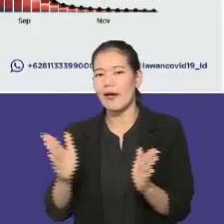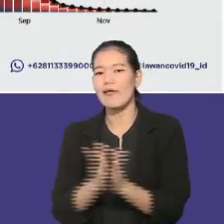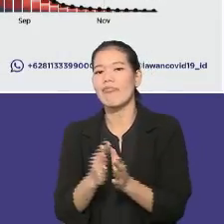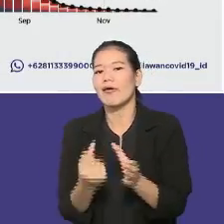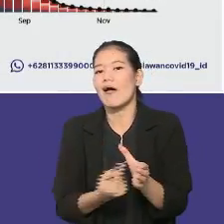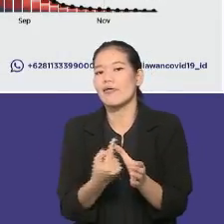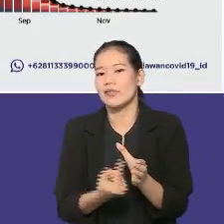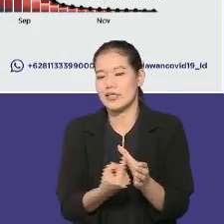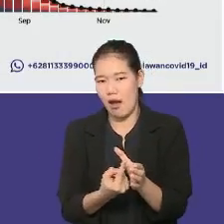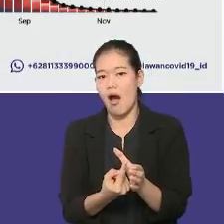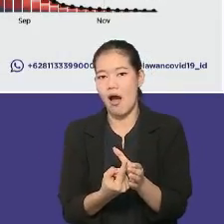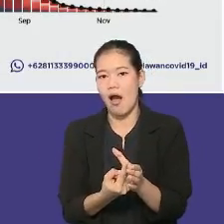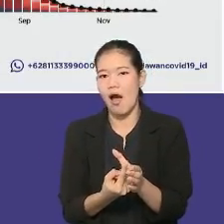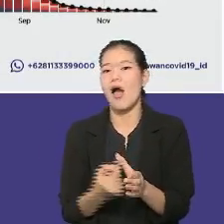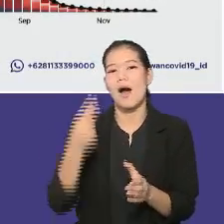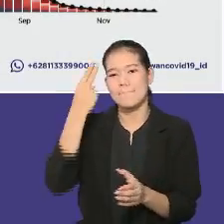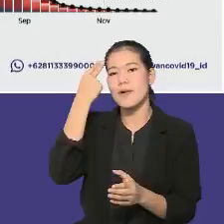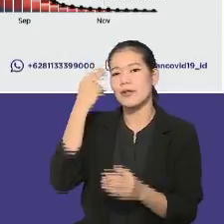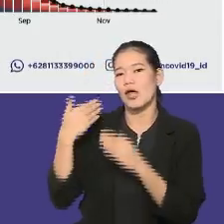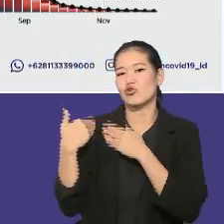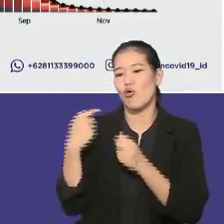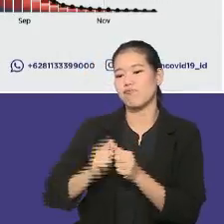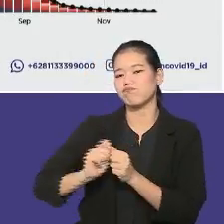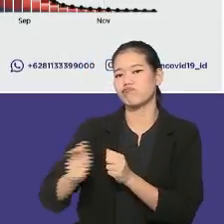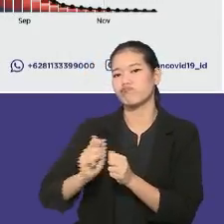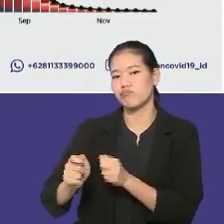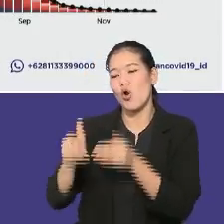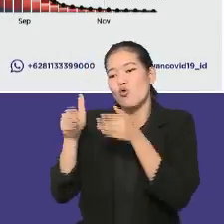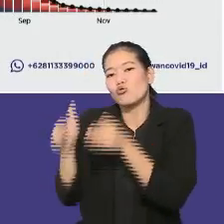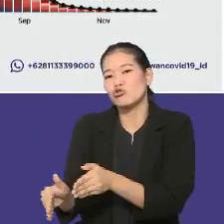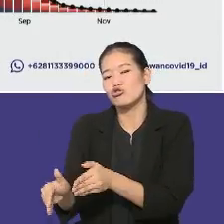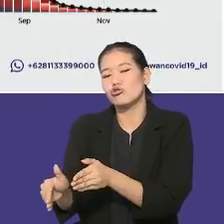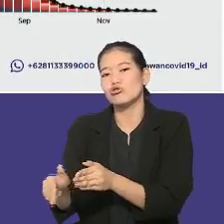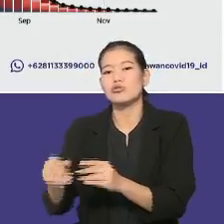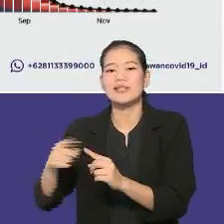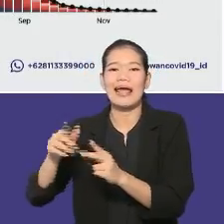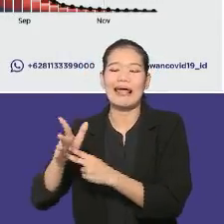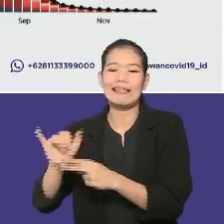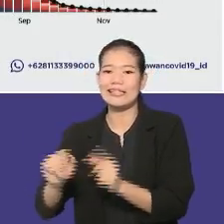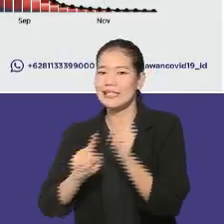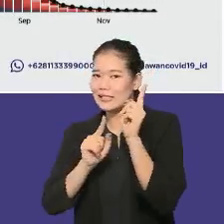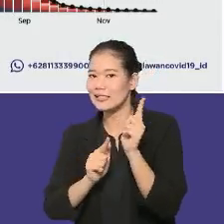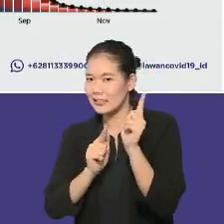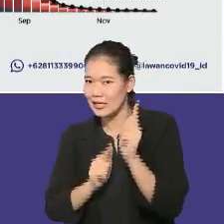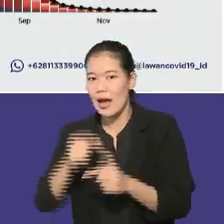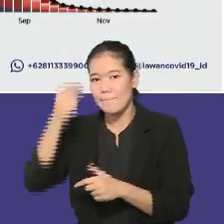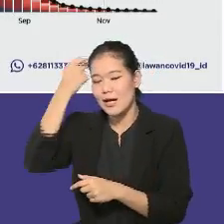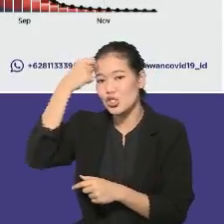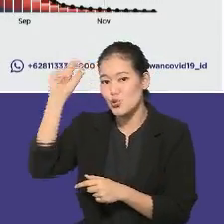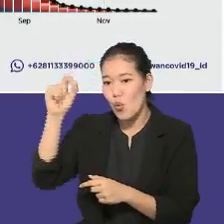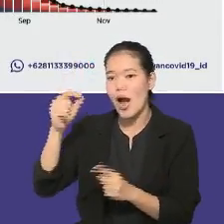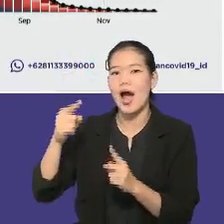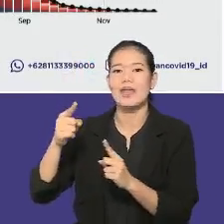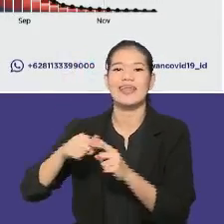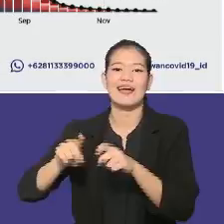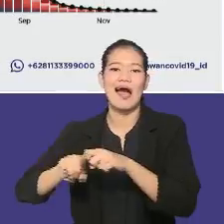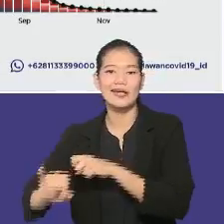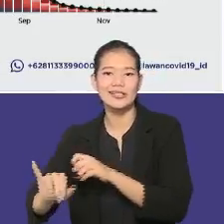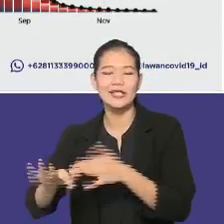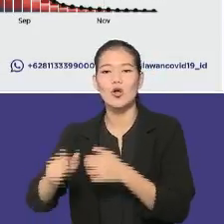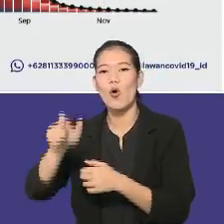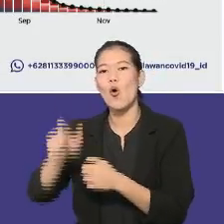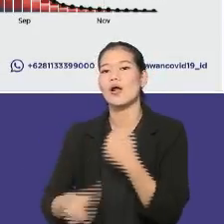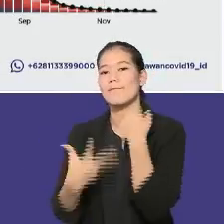karantina yang dibiayai pemerintah untuk PMI, TKI, mahasiswa, masyarakat kurang mampu,